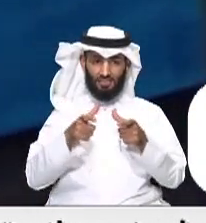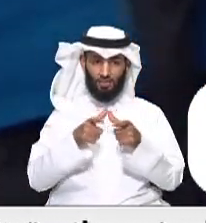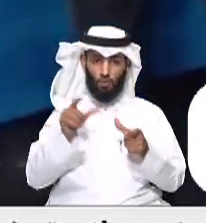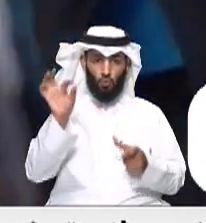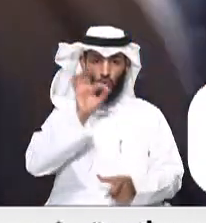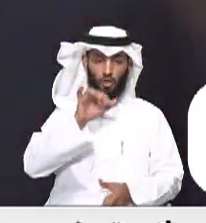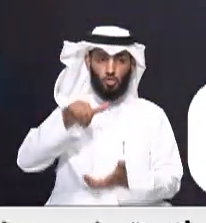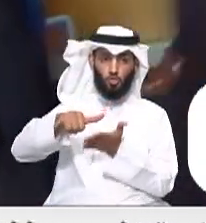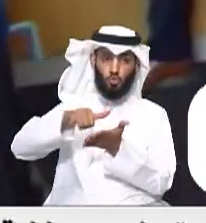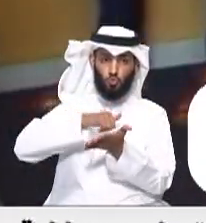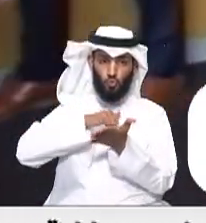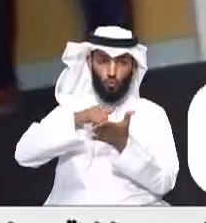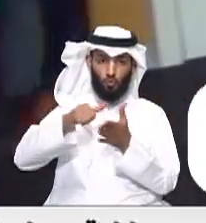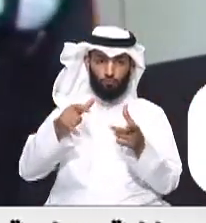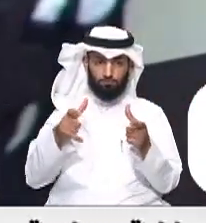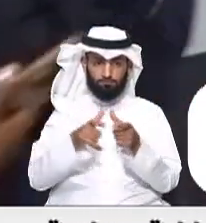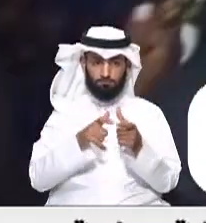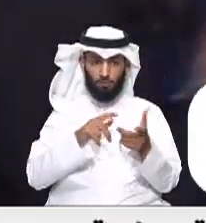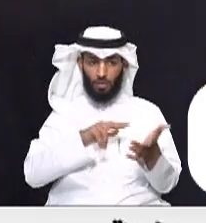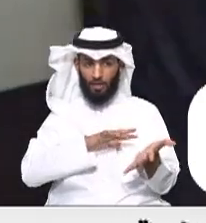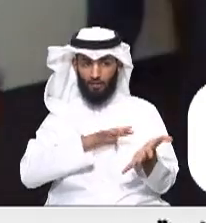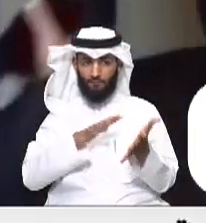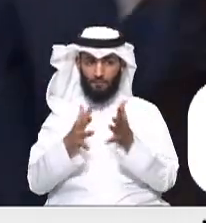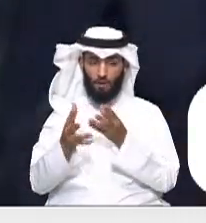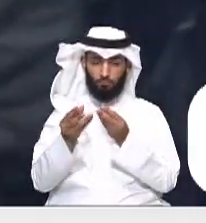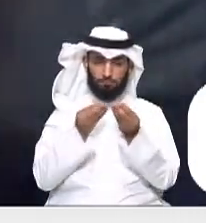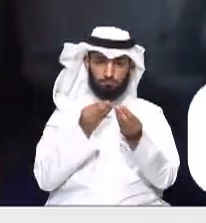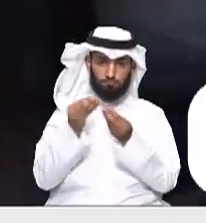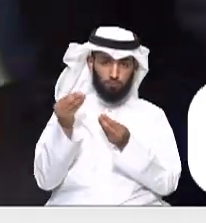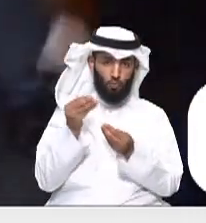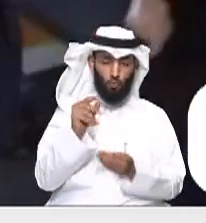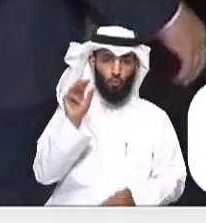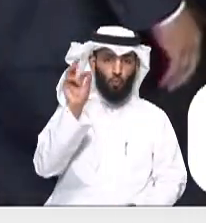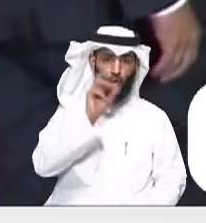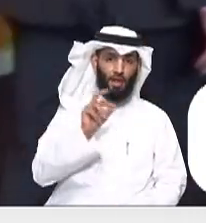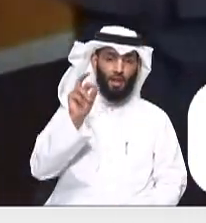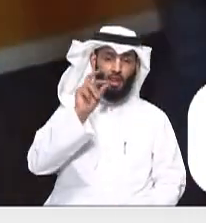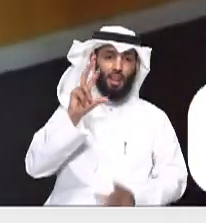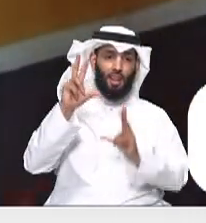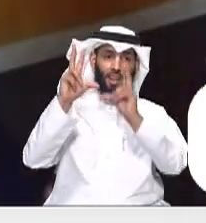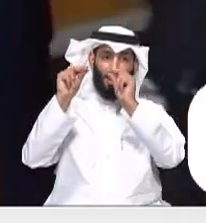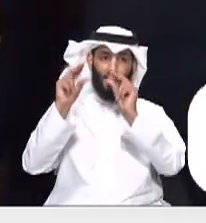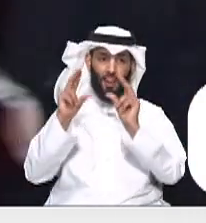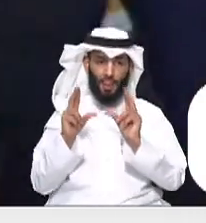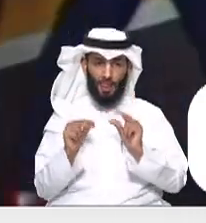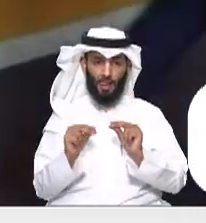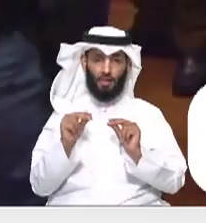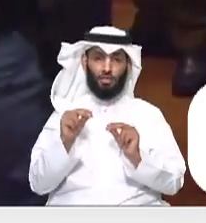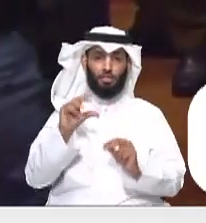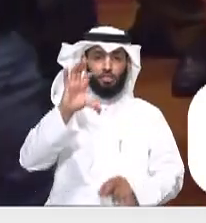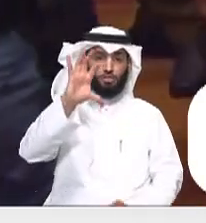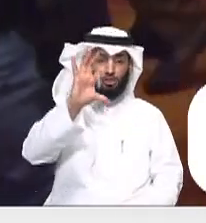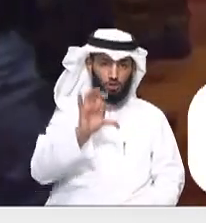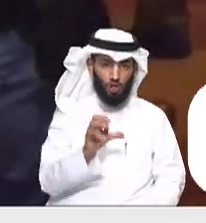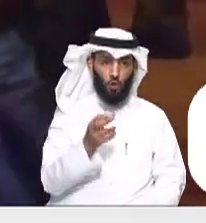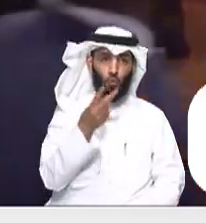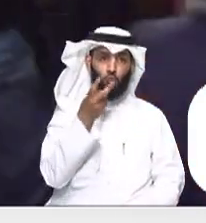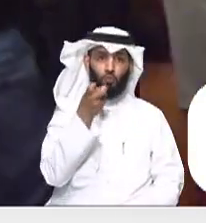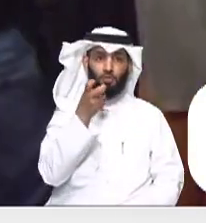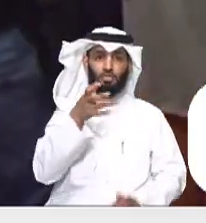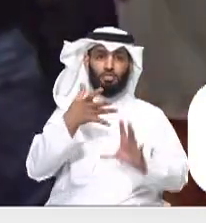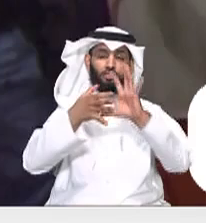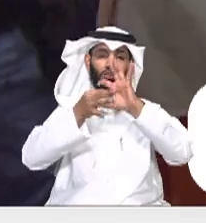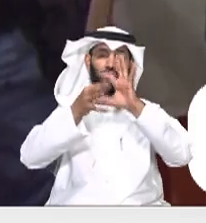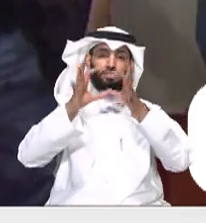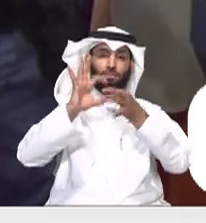نيويورك، وملفات العدوان على غزة والتصعيد في لبنان تهيمن على أعمال الدورة 79 للجمعية العامة